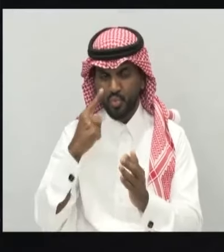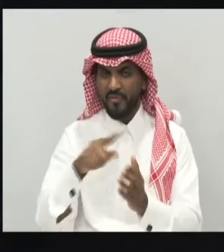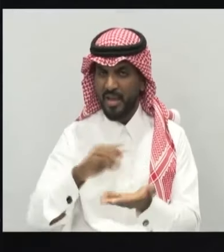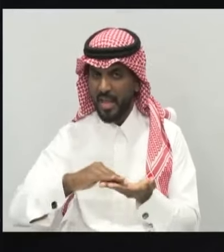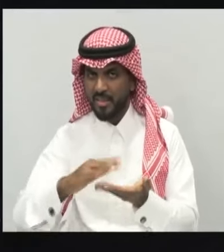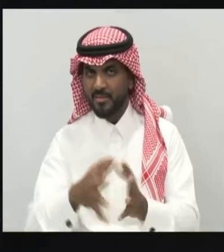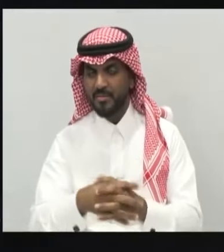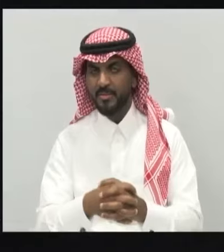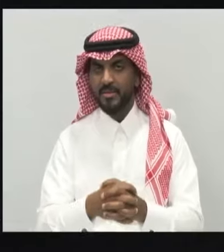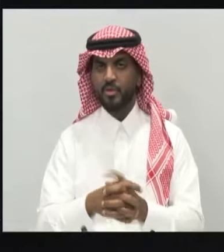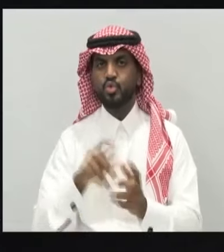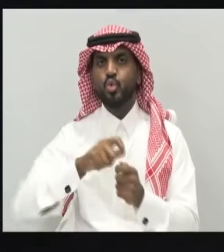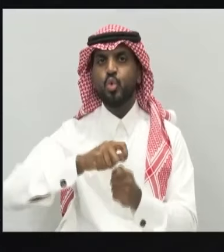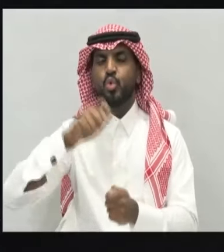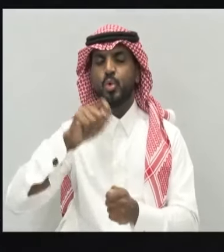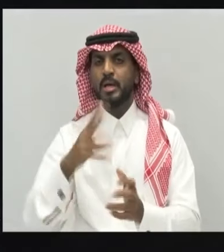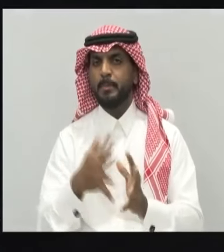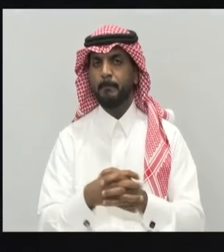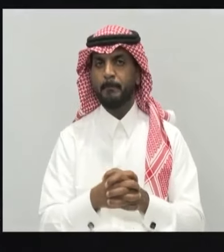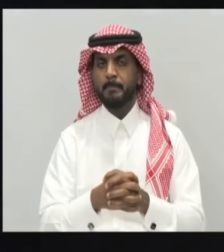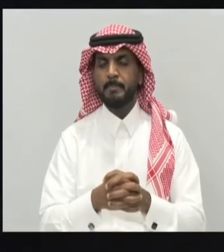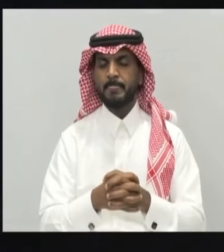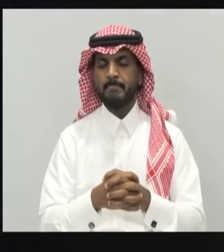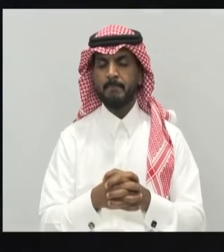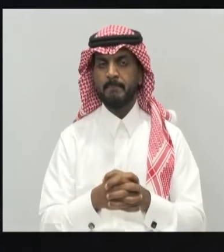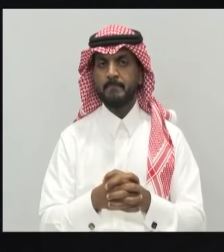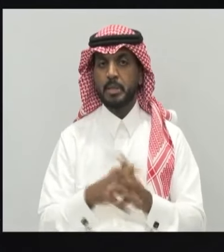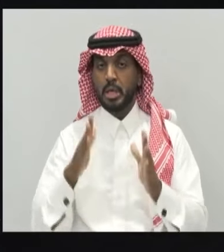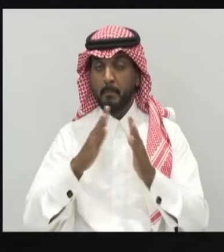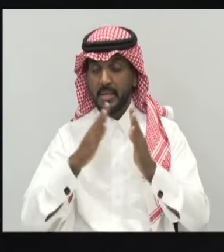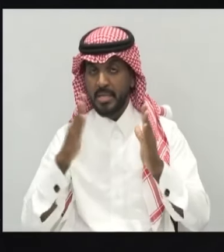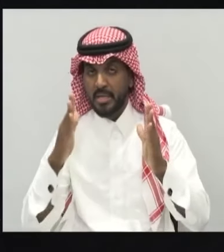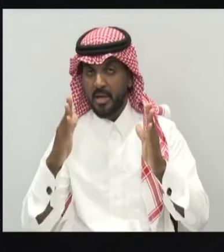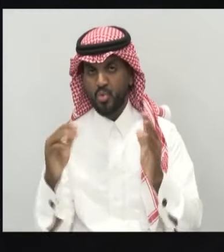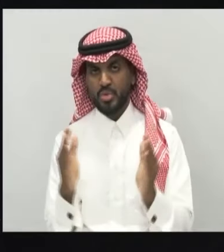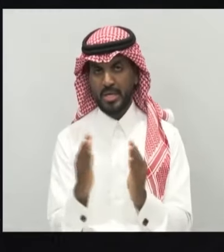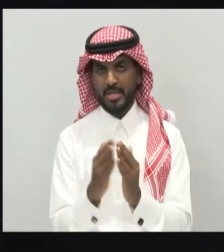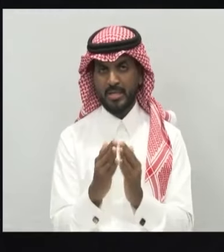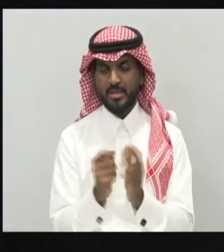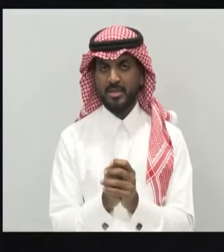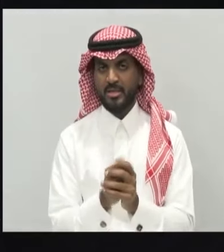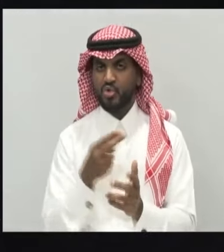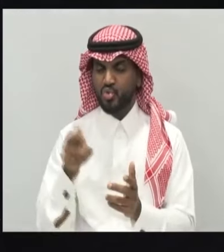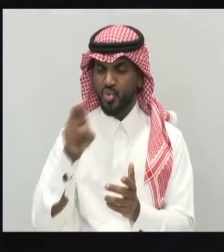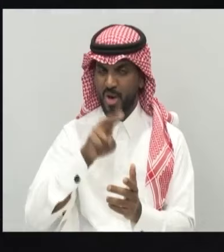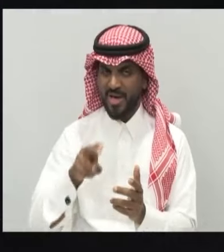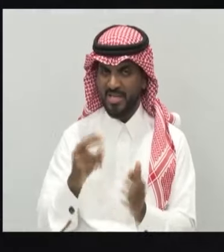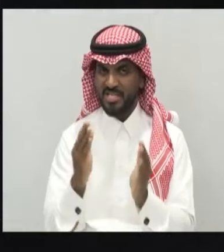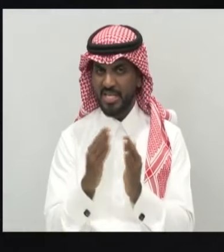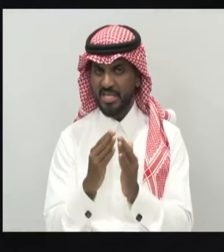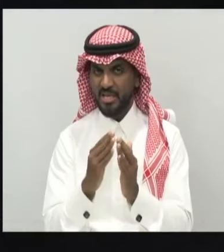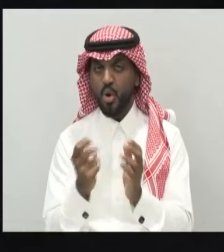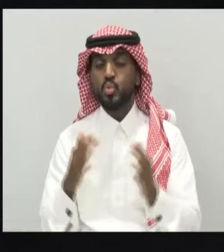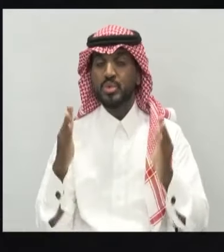ابطال طولها ما رايكم هل هي كبيره ام صغيره صغيره طيب بسالكم هل هي صغيره ام صغيره